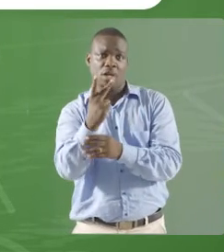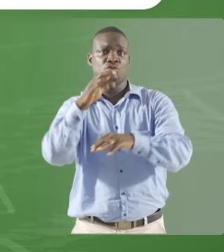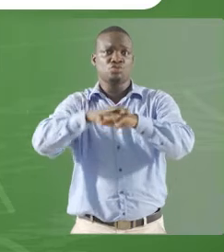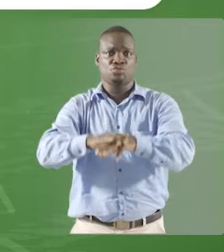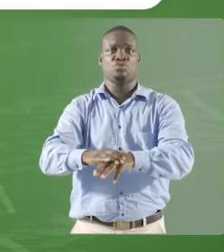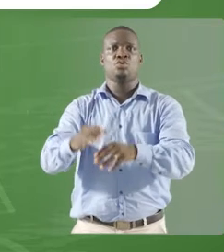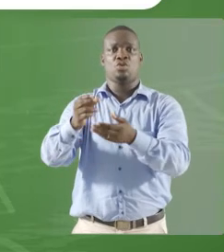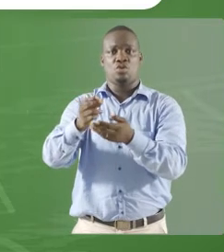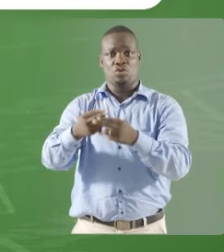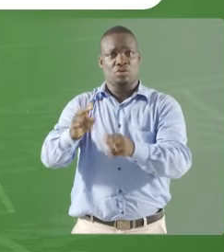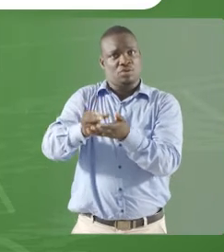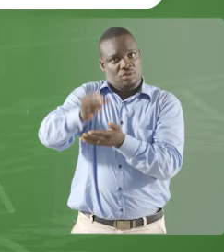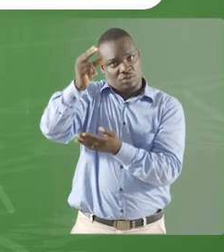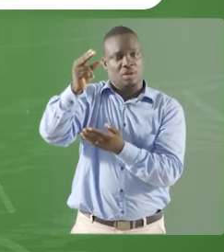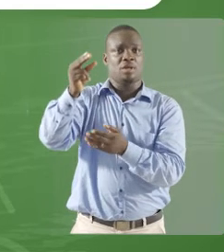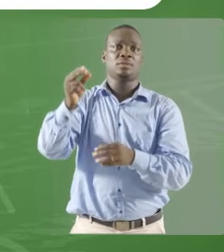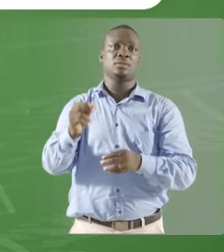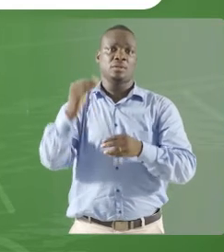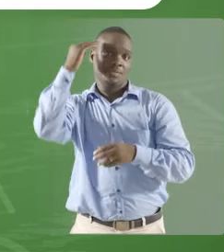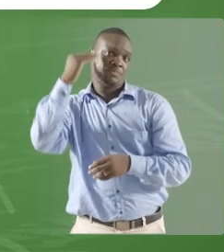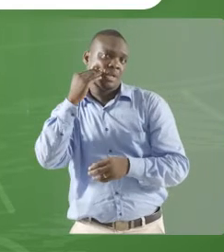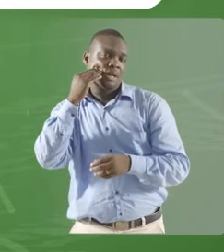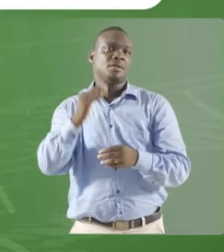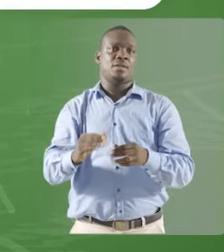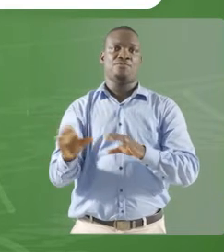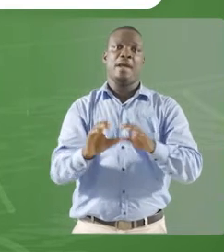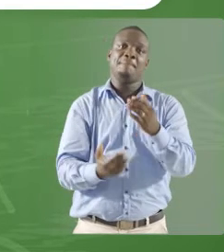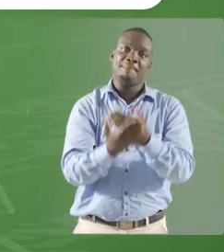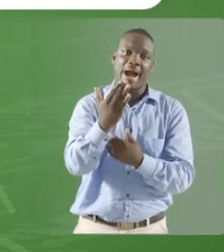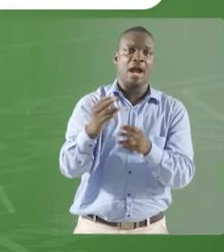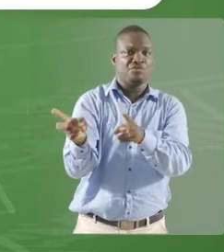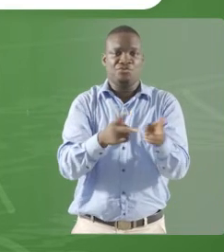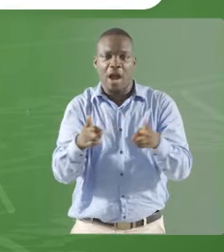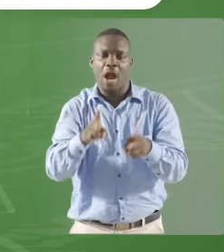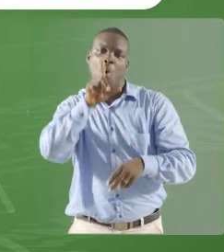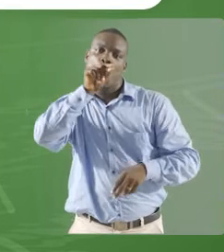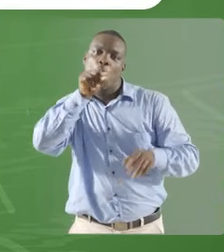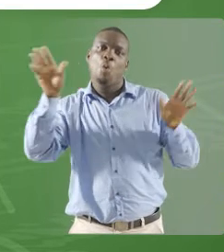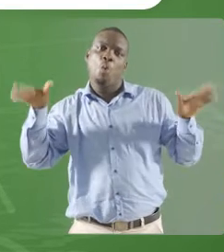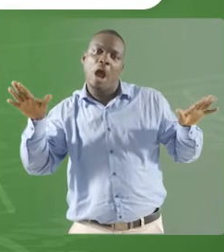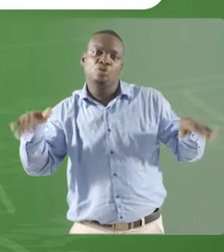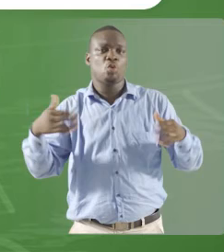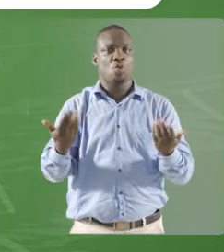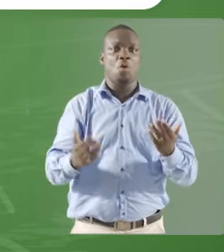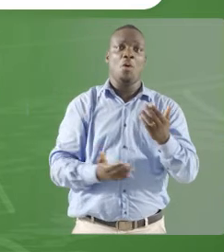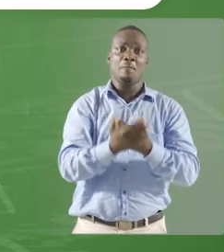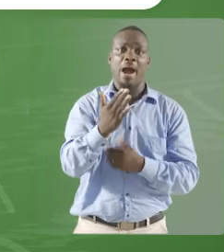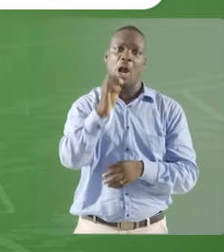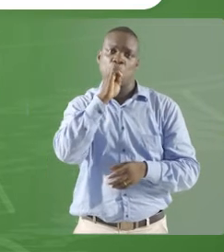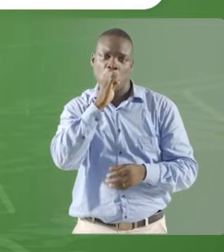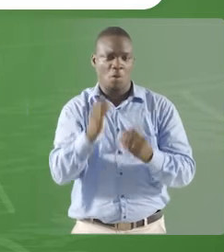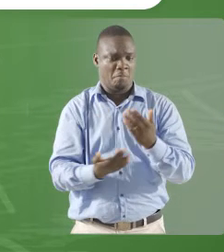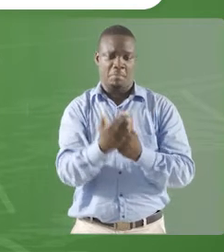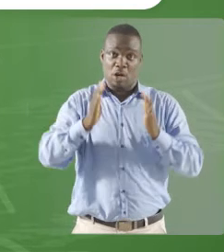assuré par le vent, par les oiseaux, par l'eau, par les hommes,